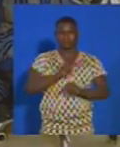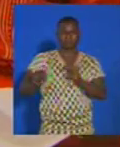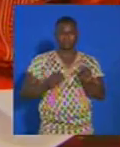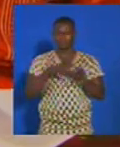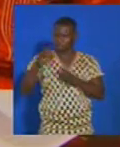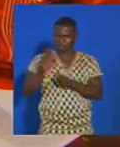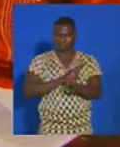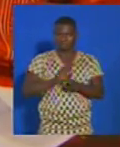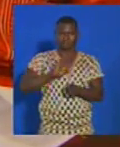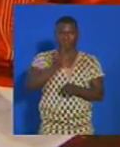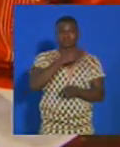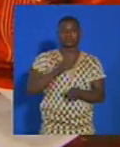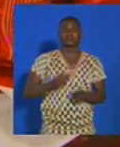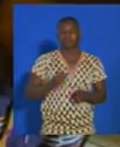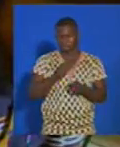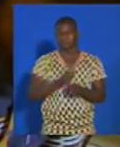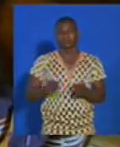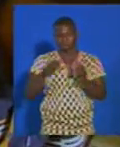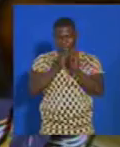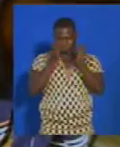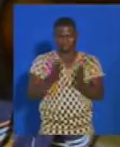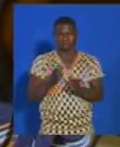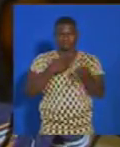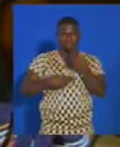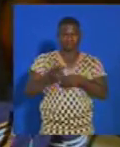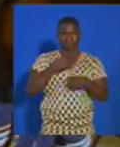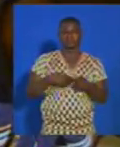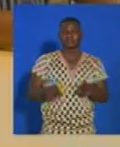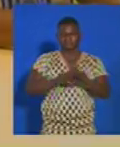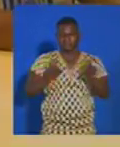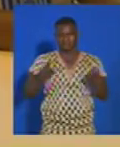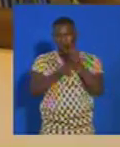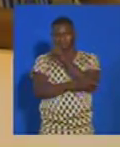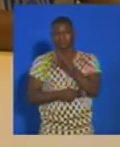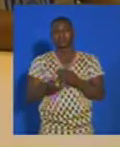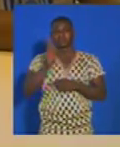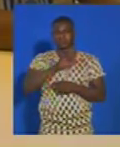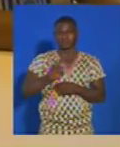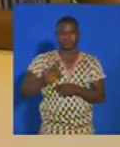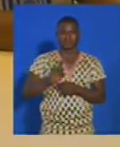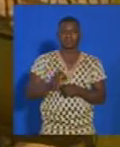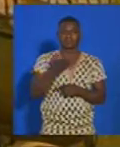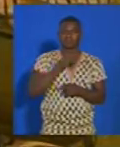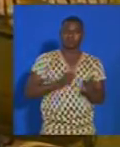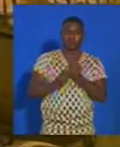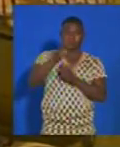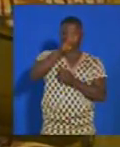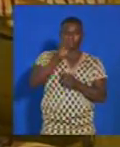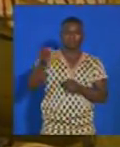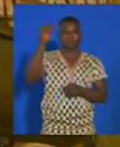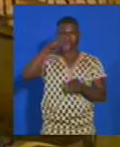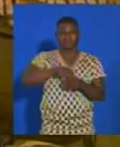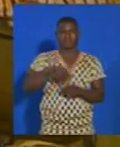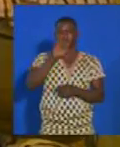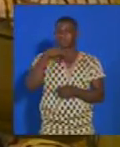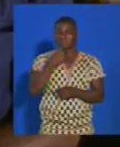forme des journalistes. Des journalistes venus de différentes provinces du Burkina Faso, une quarantaine de participants qui